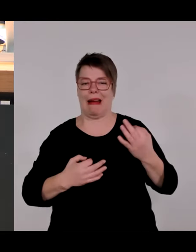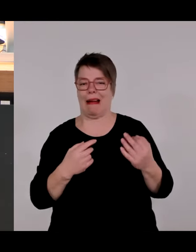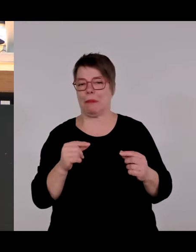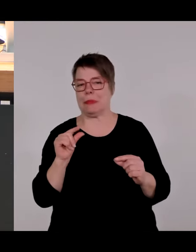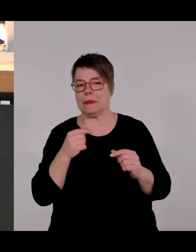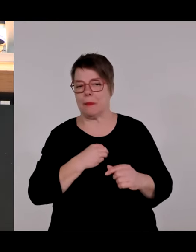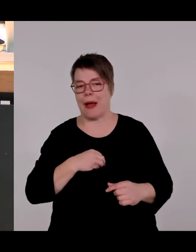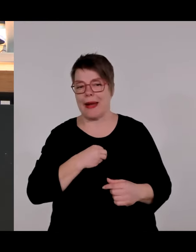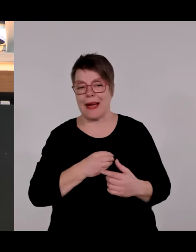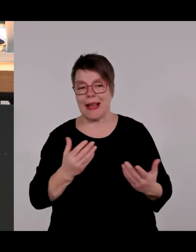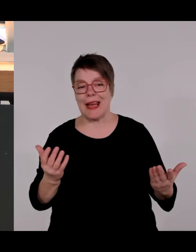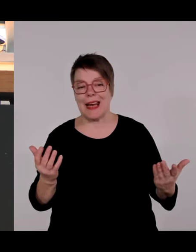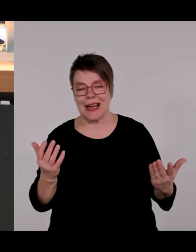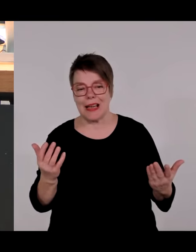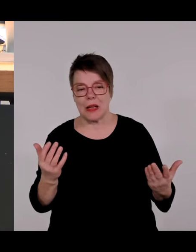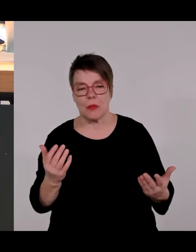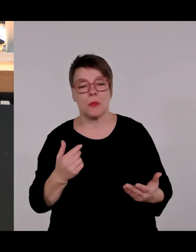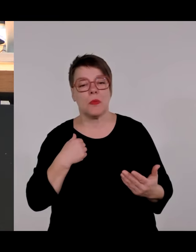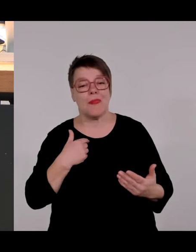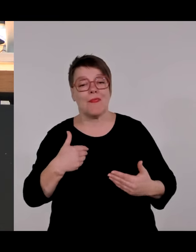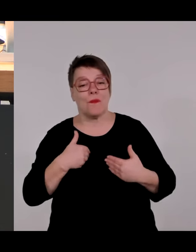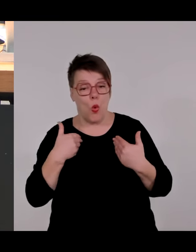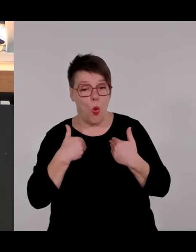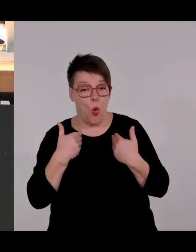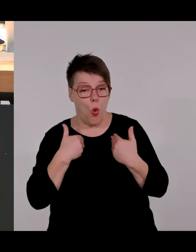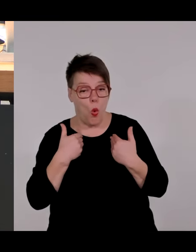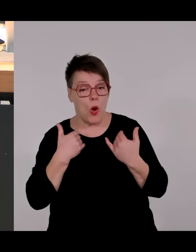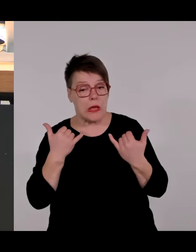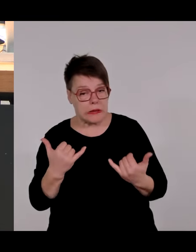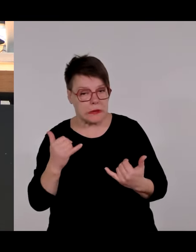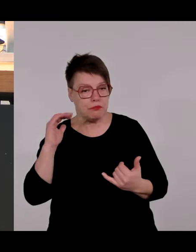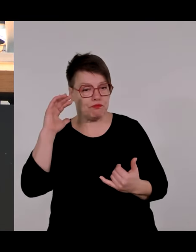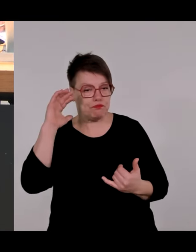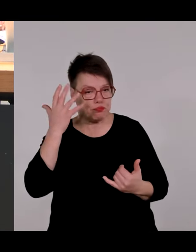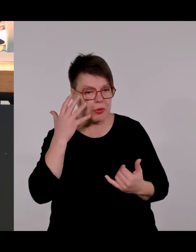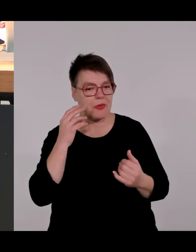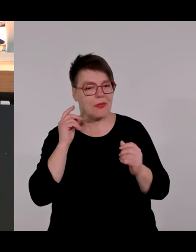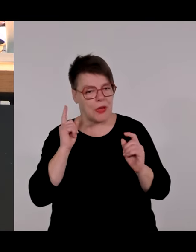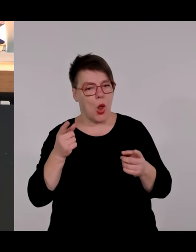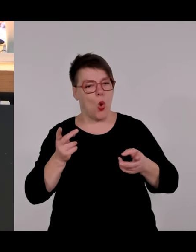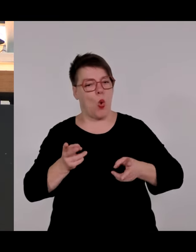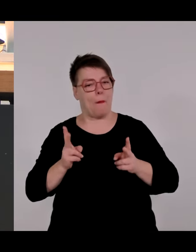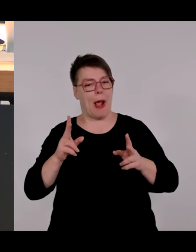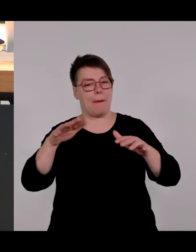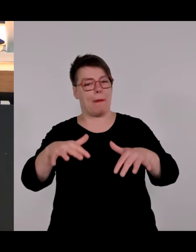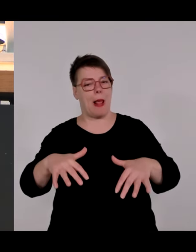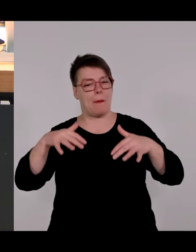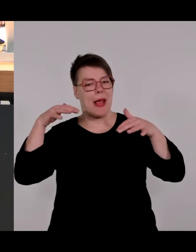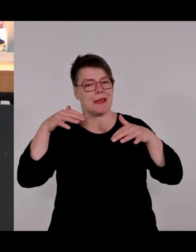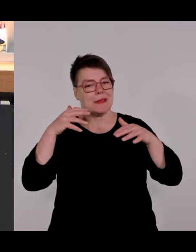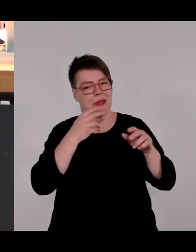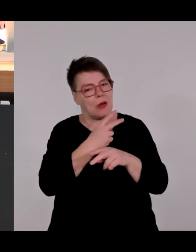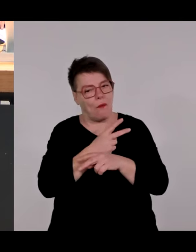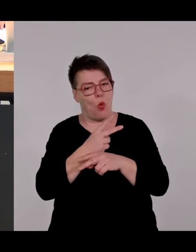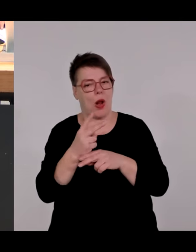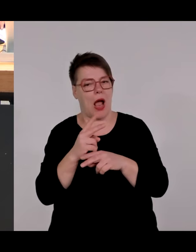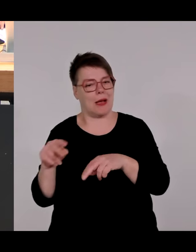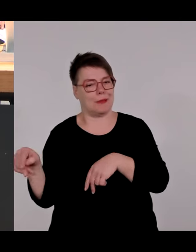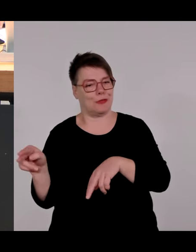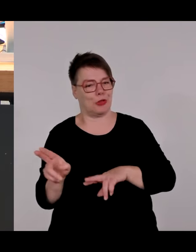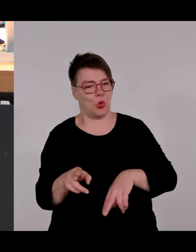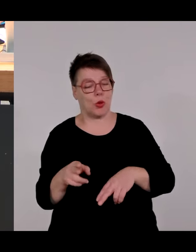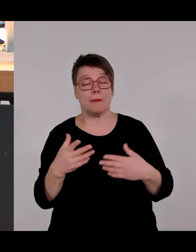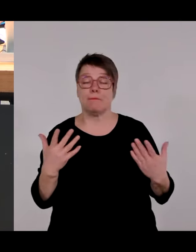Wir reden heute über den Görlitzer Park, der Görlitzer Park im Bezirk Friedrichshain-Kreuzberg. Manche nennen den Bezirk